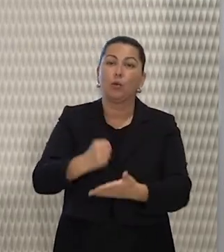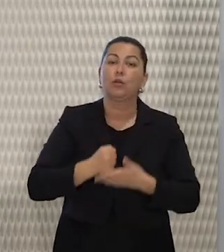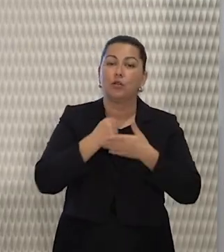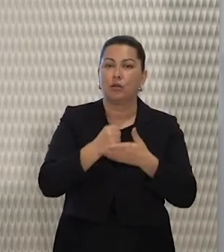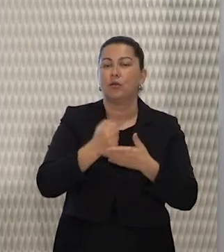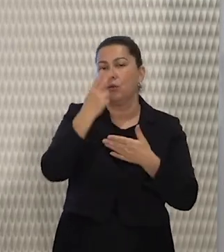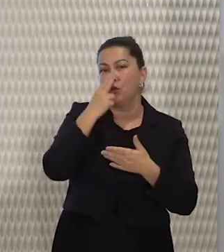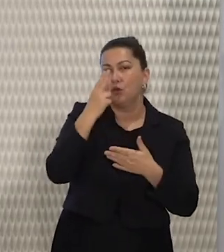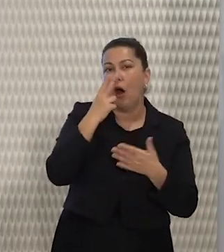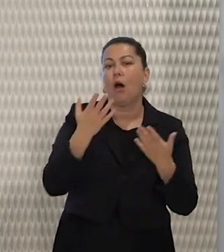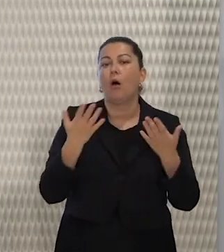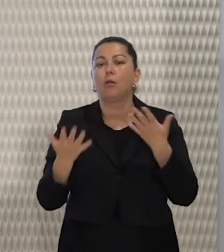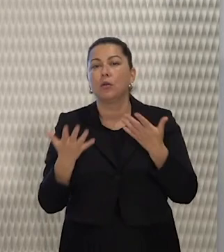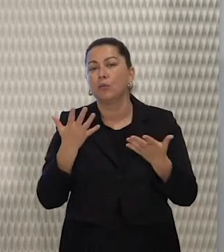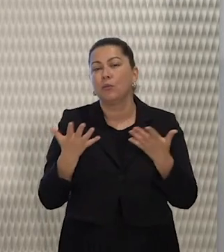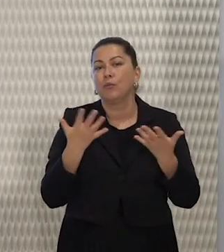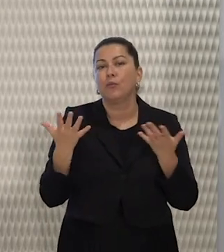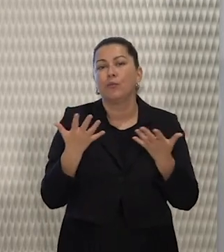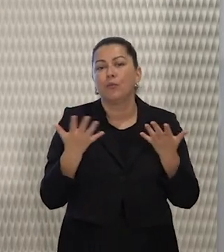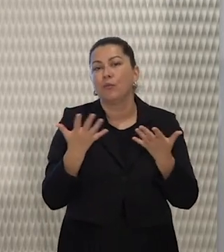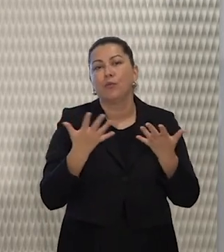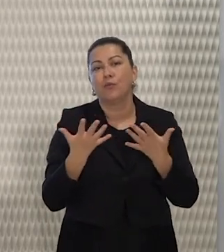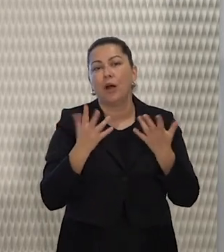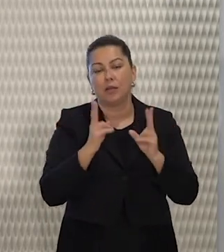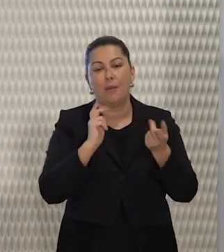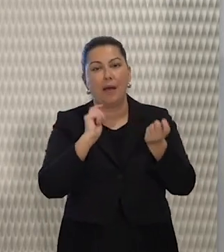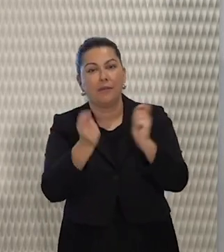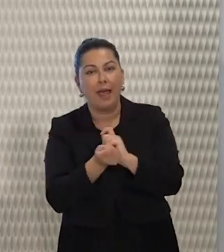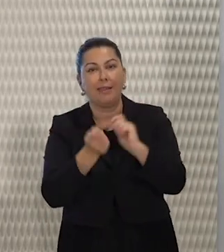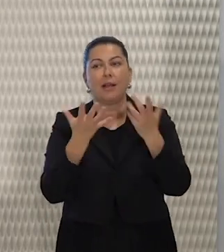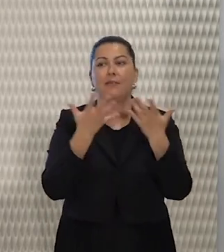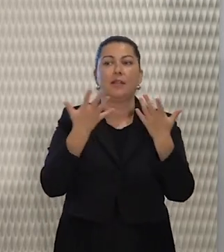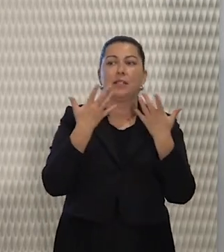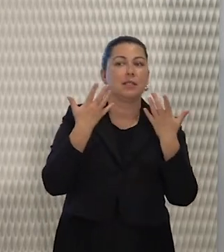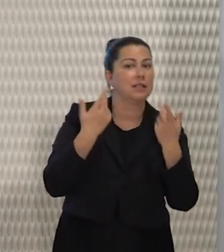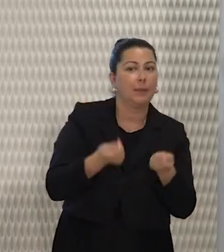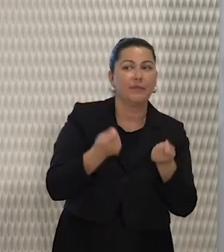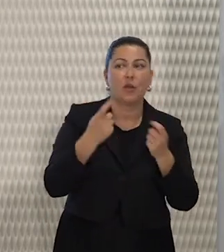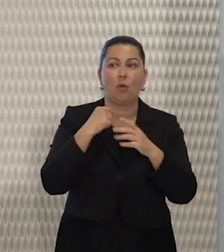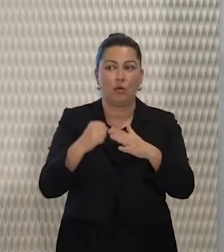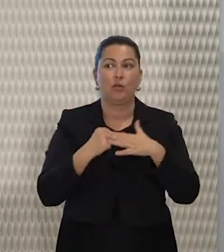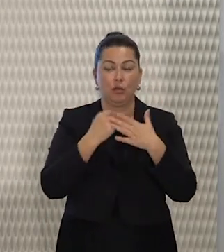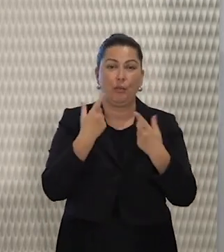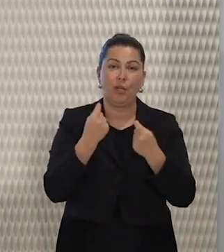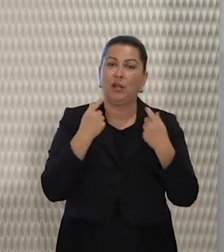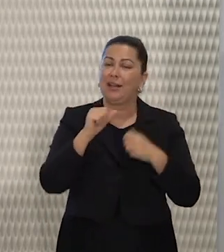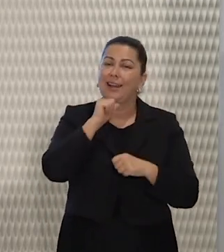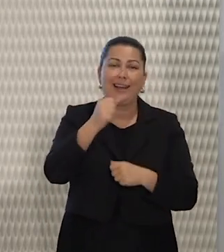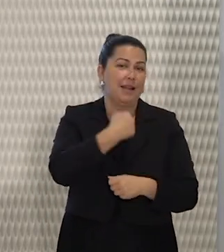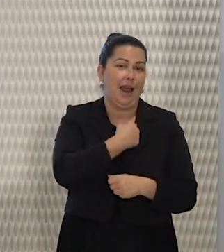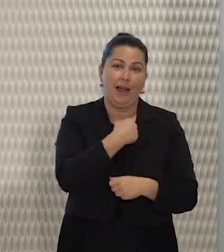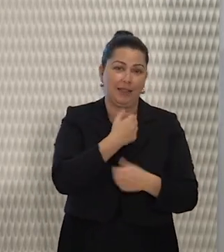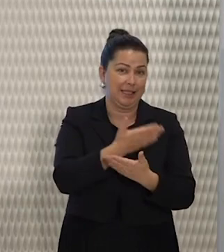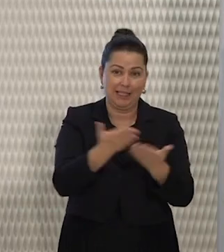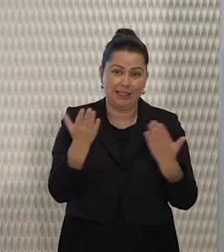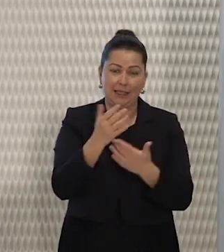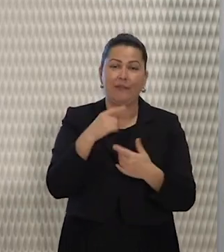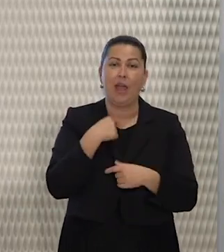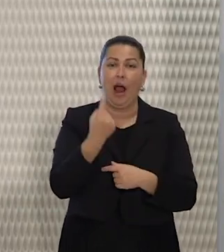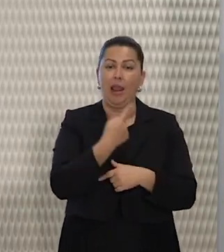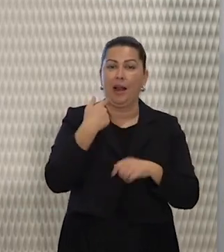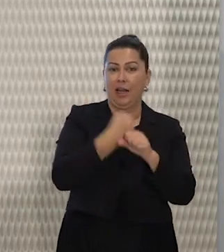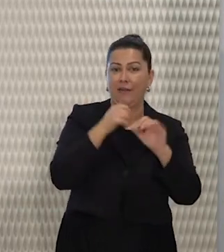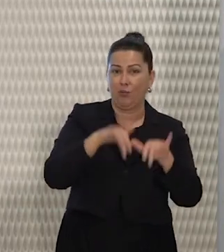man quasi auch einmal kurzfristig was ändern kann, wenn sie was ergibt. Also da braucht auch keiner Angst haben, dass er alleine gelassen